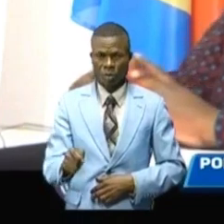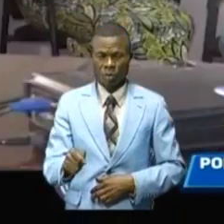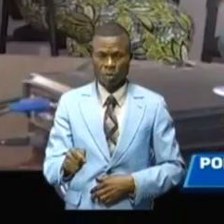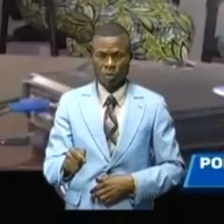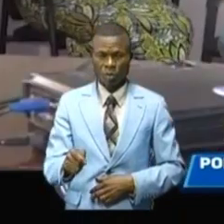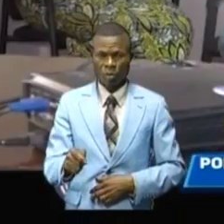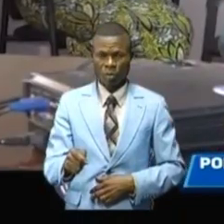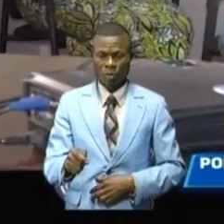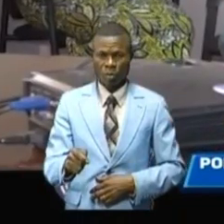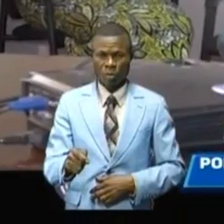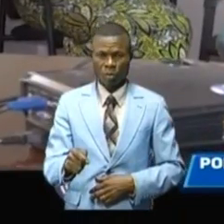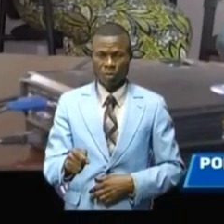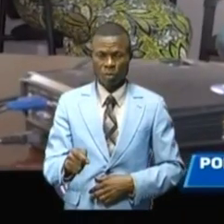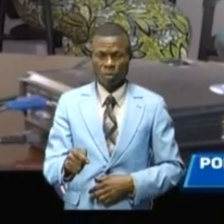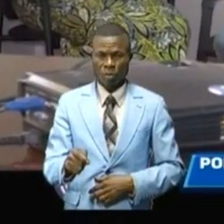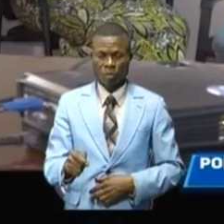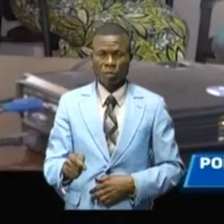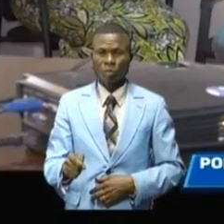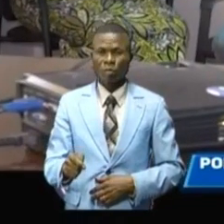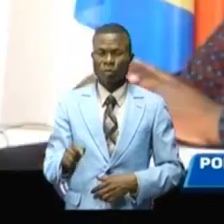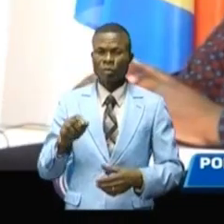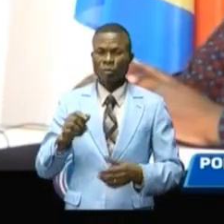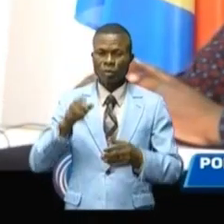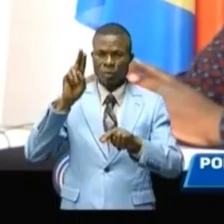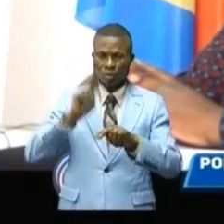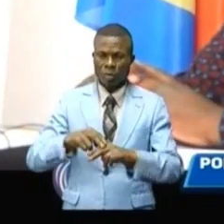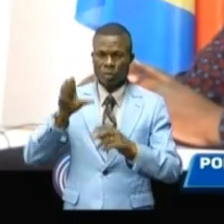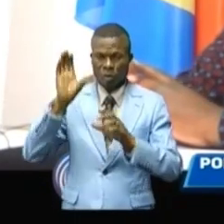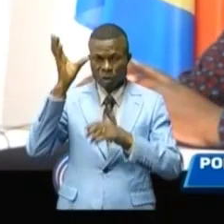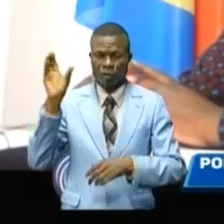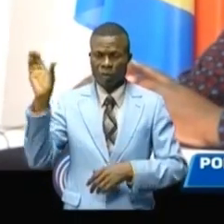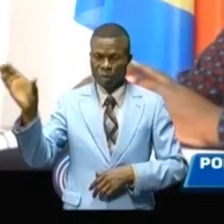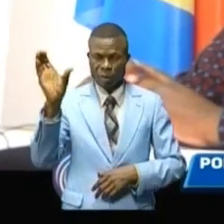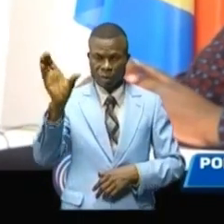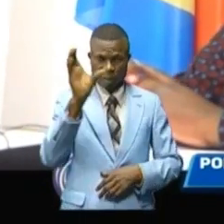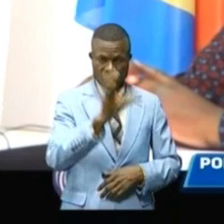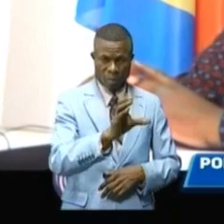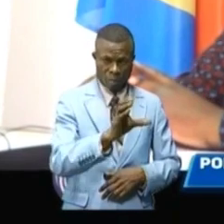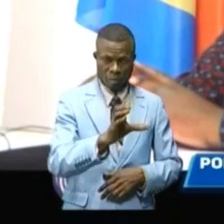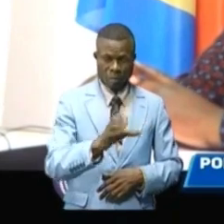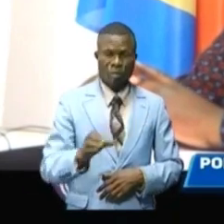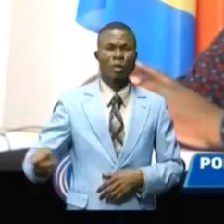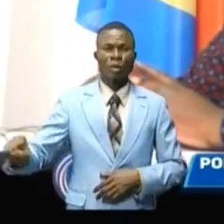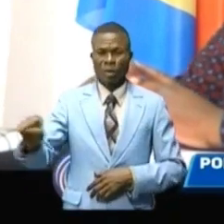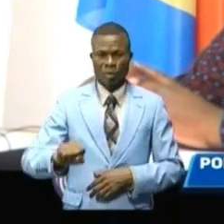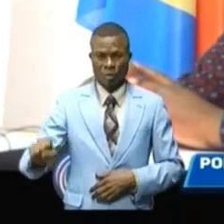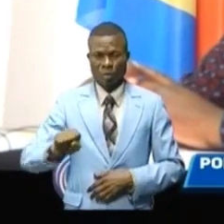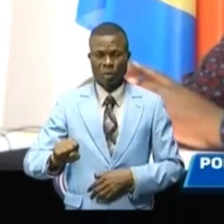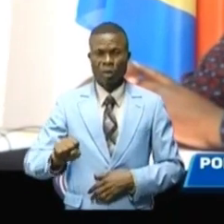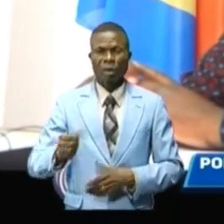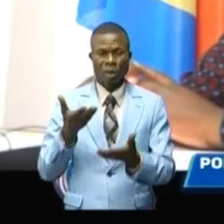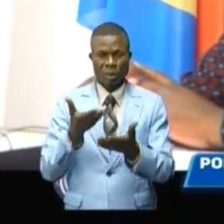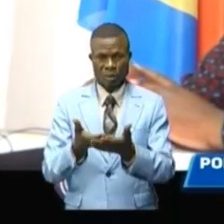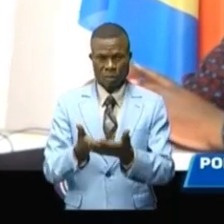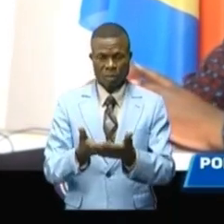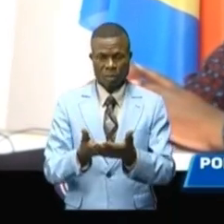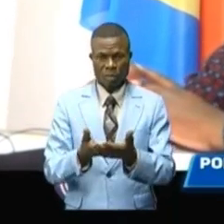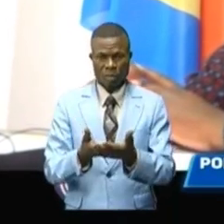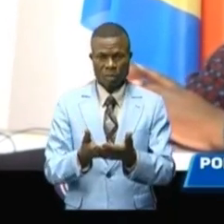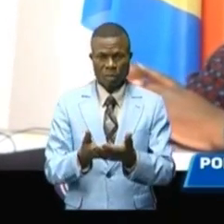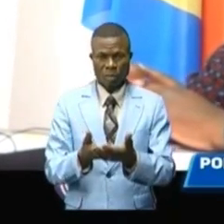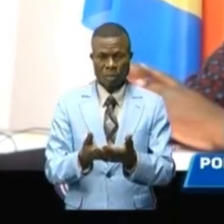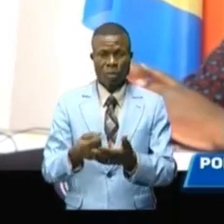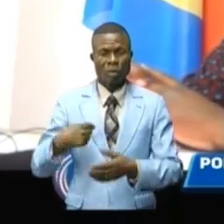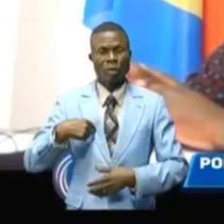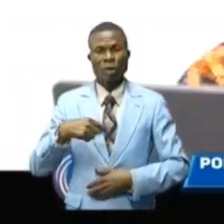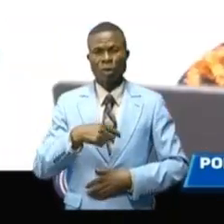seront en prolifération dans plusieurs villages, groupements, secteurs, chefferies, n'auront